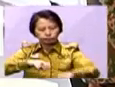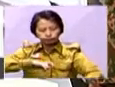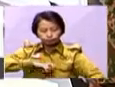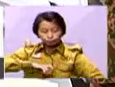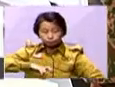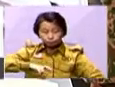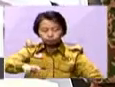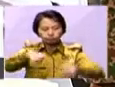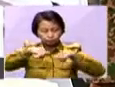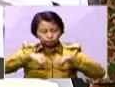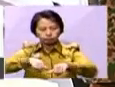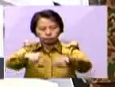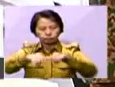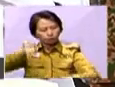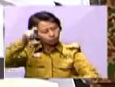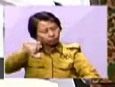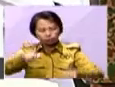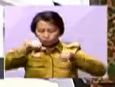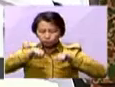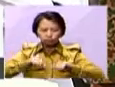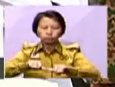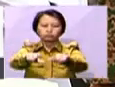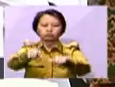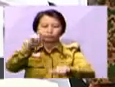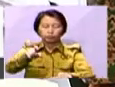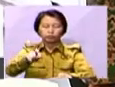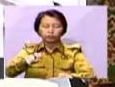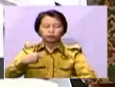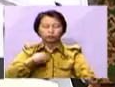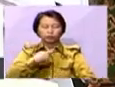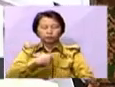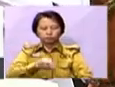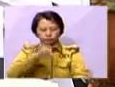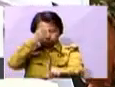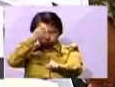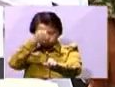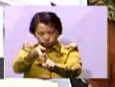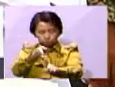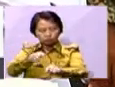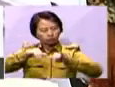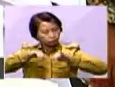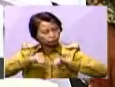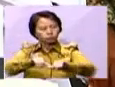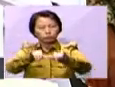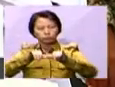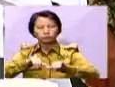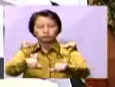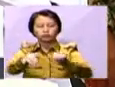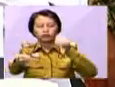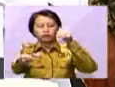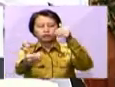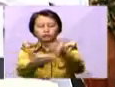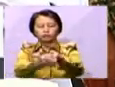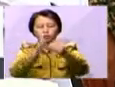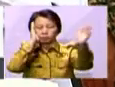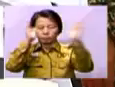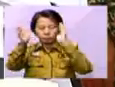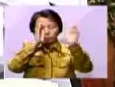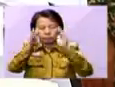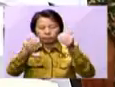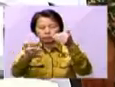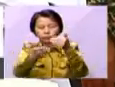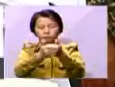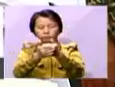kita perlu kita teruskan. Perjalanan kita, kita akan teruskan sehingga Malaysia sampai